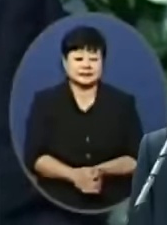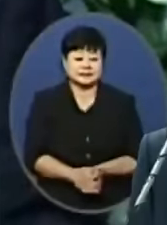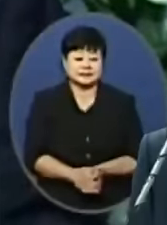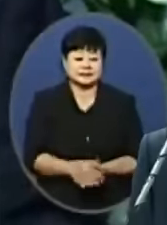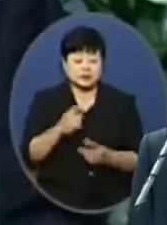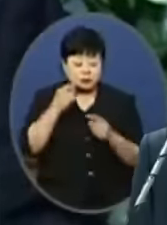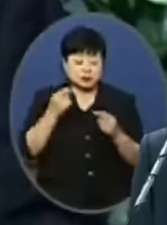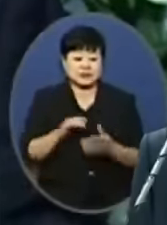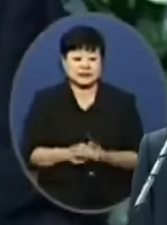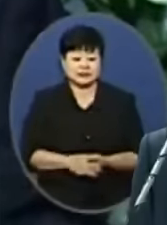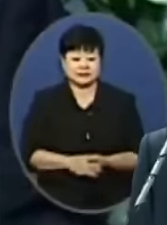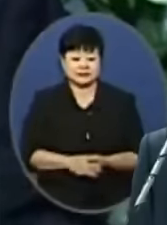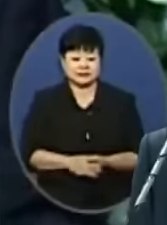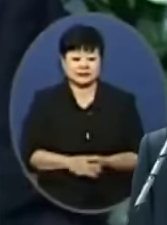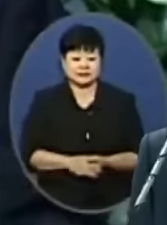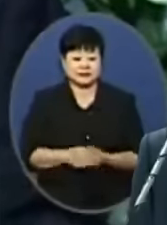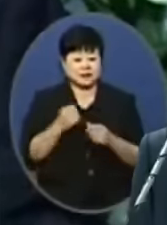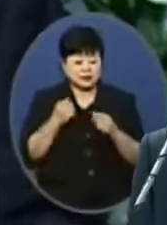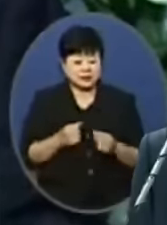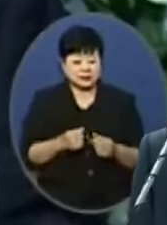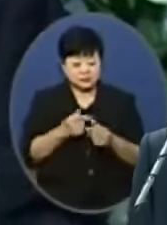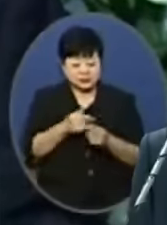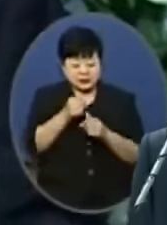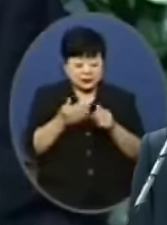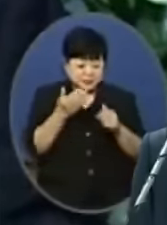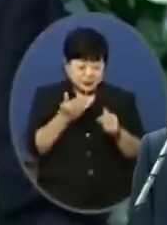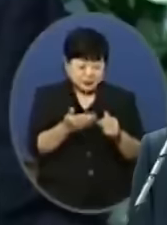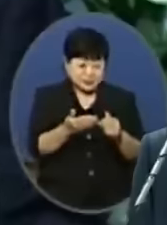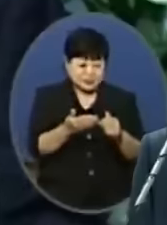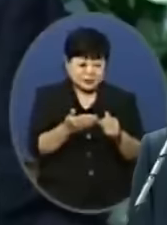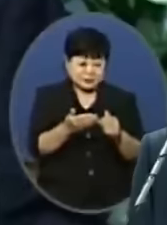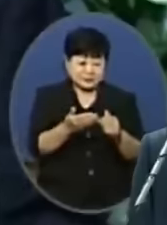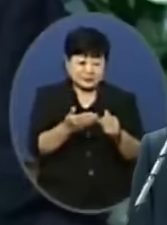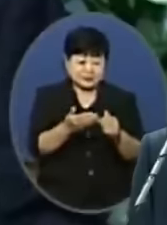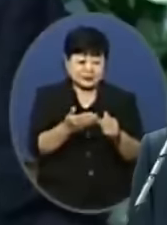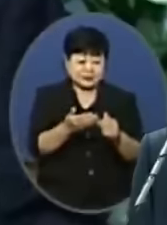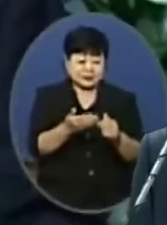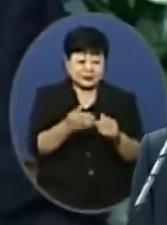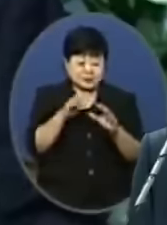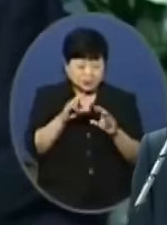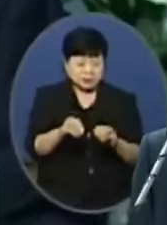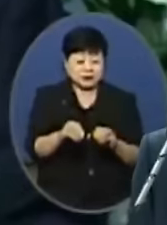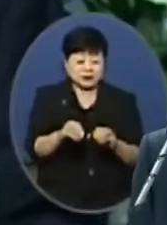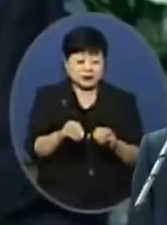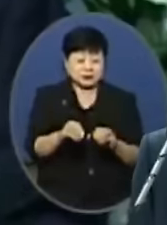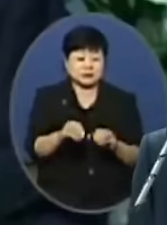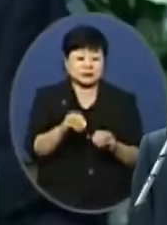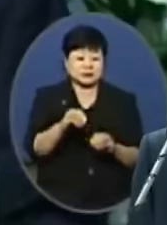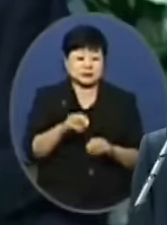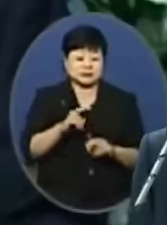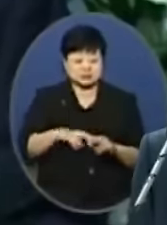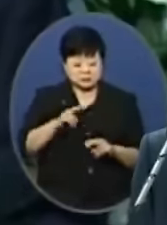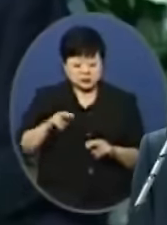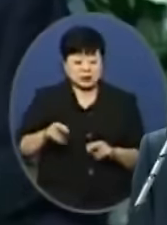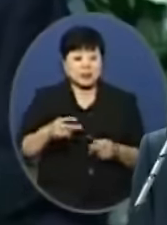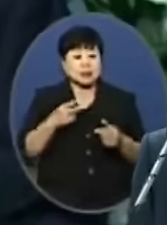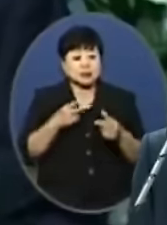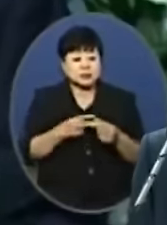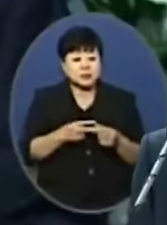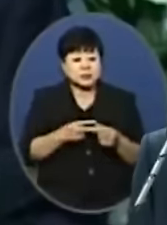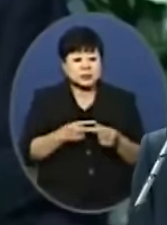저는 저의 거처가 첫째 하나님께서 그만두라 하면 그만둘 것이고,